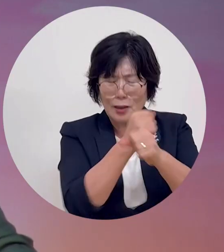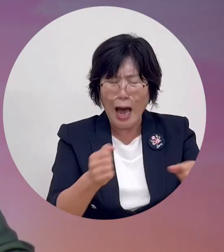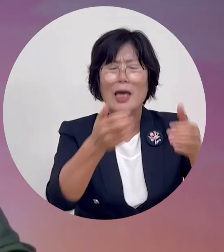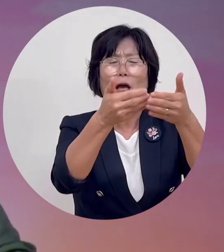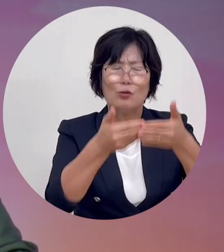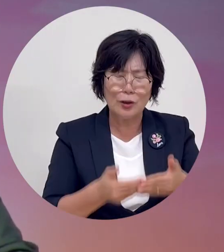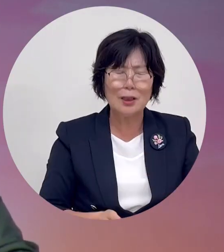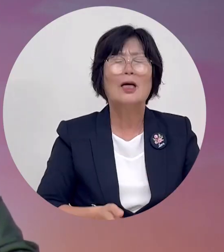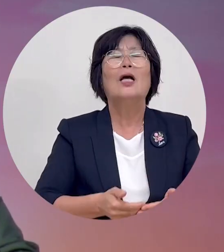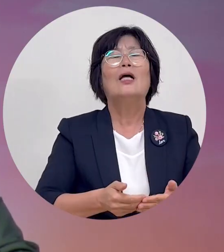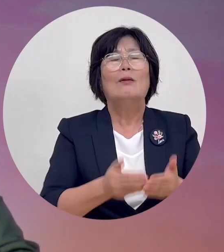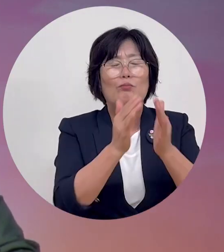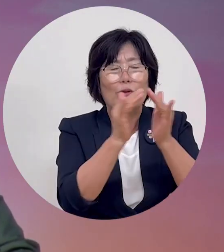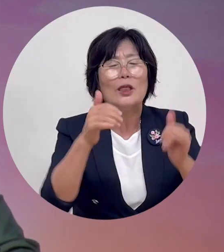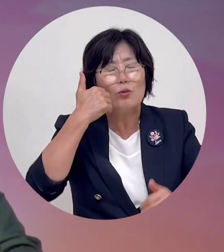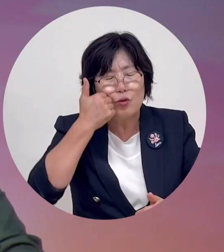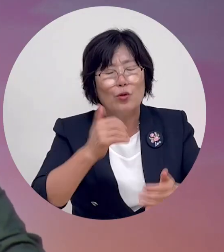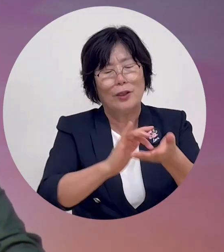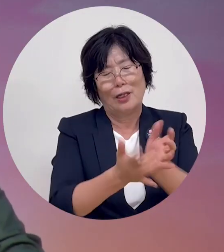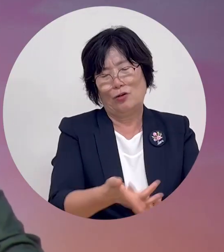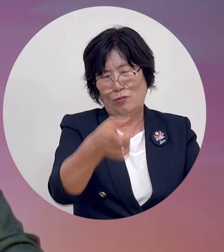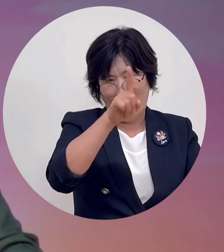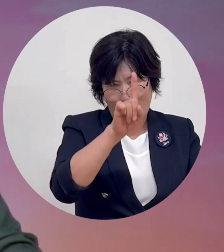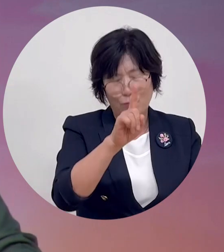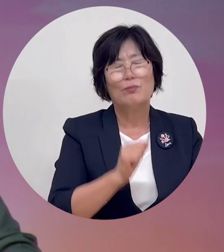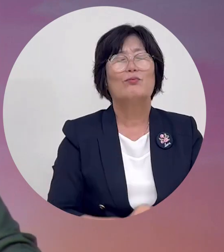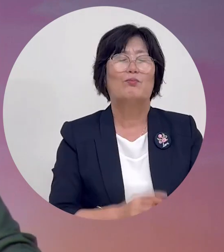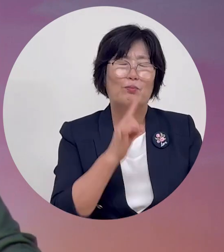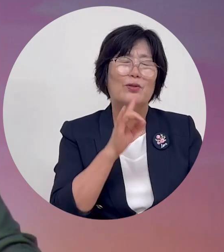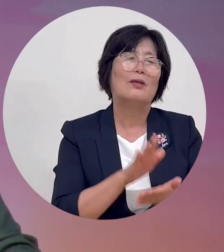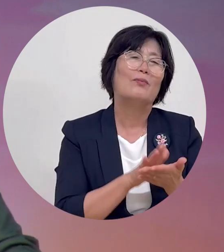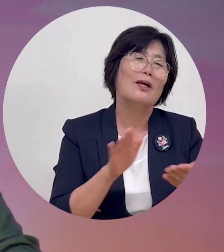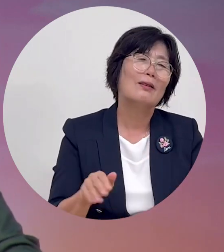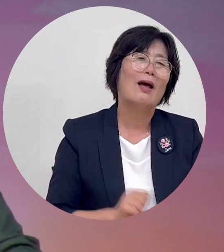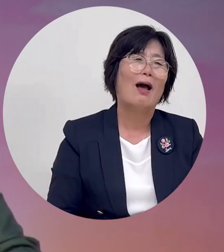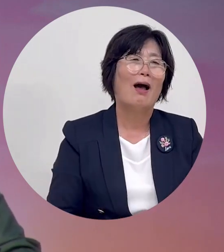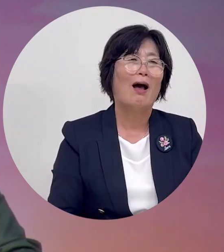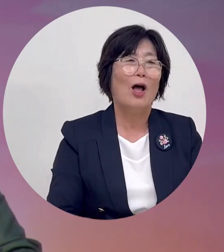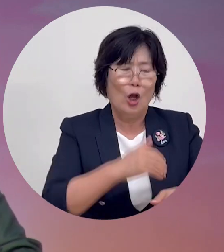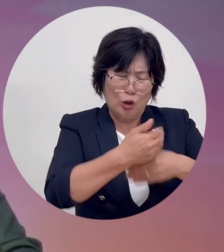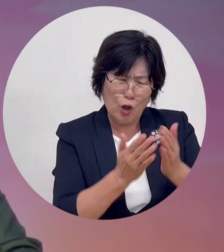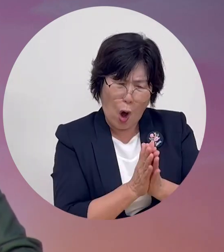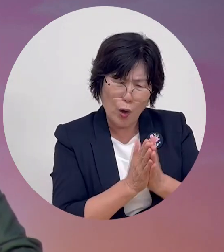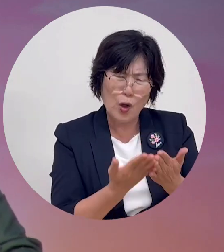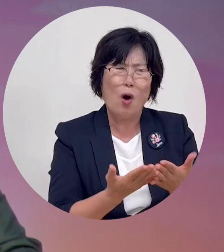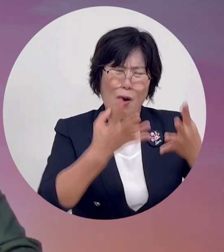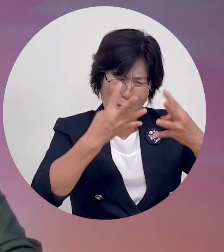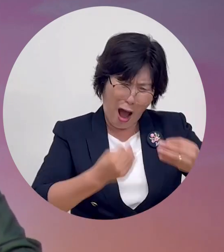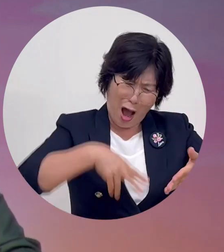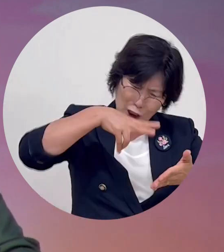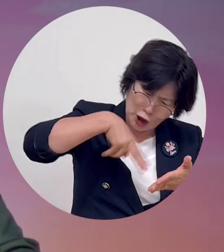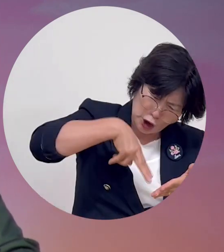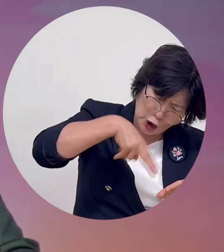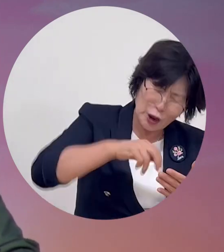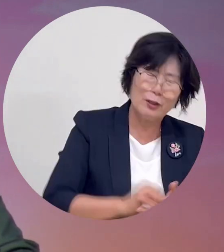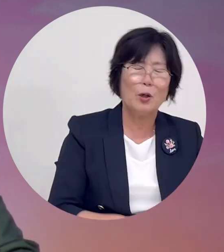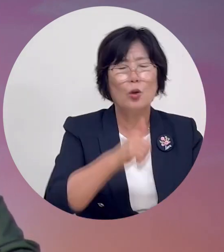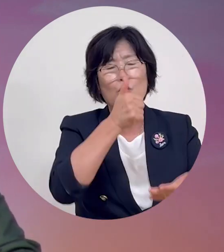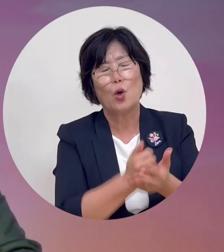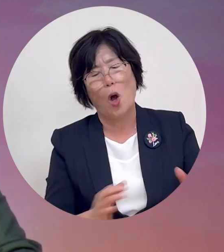세상에 어떤 다른 방법으로. 저희 교회에서 이렇게 보면 성경 많이 읽으면 제가 사해진 줄 알고 성경을 많이